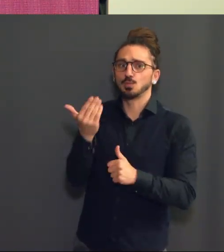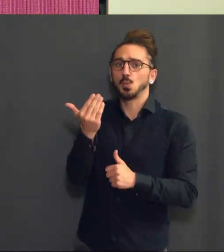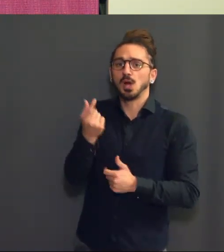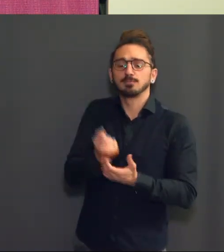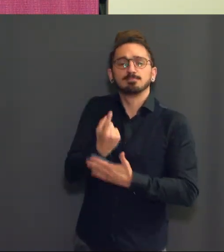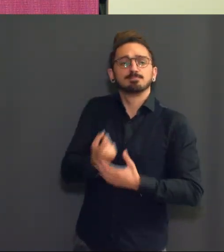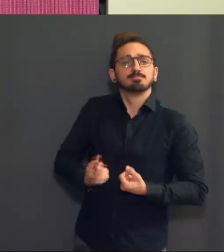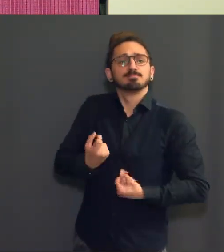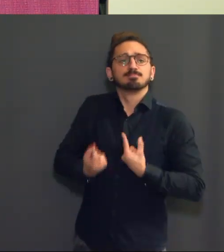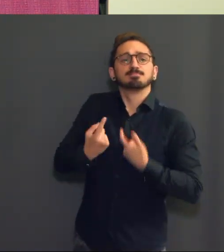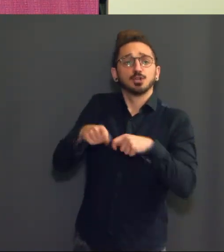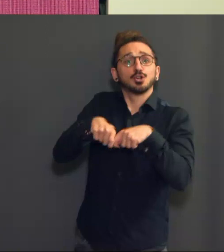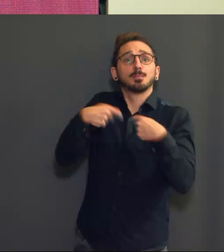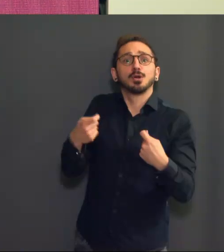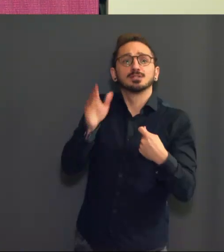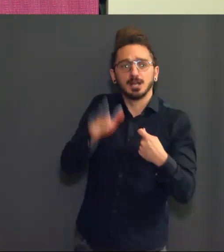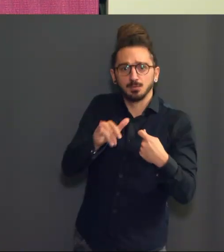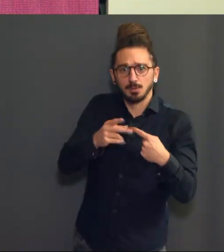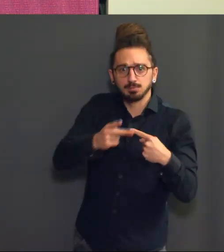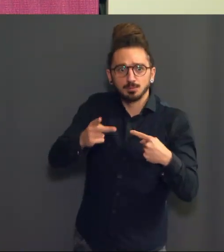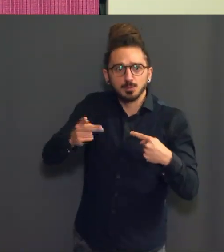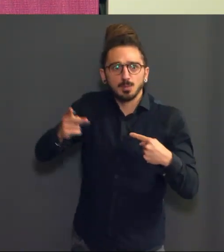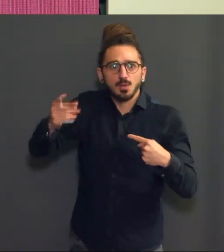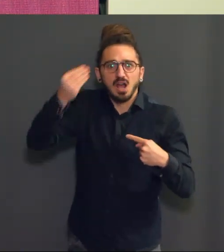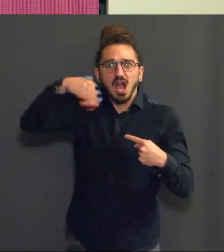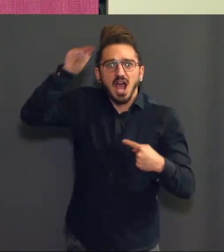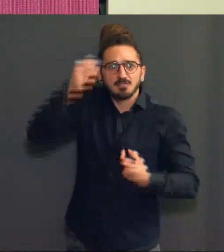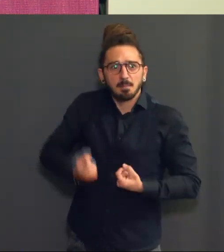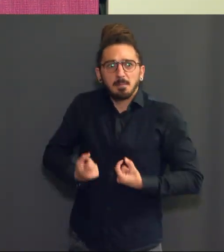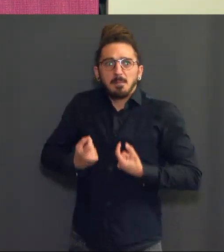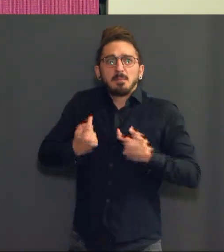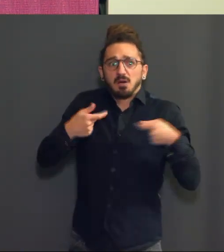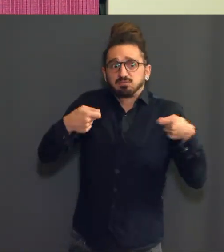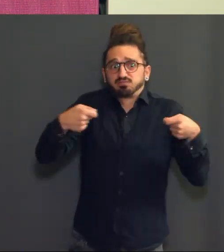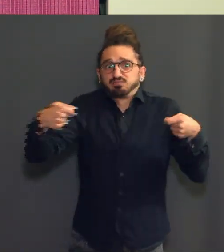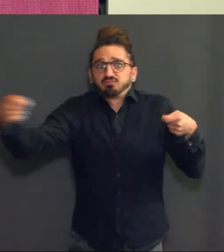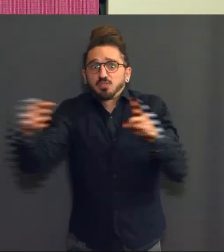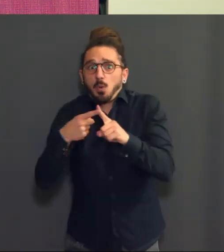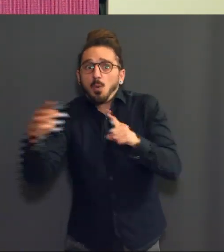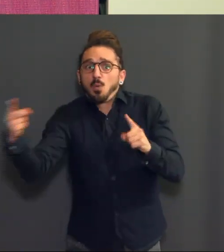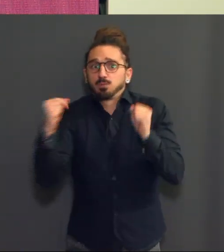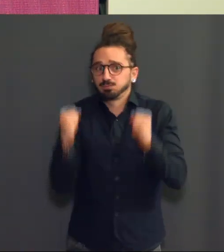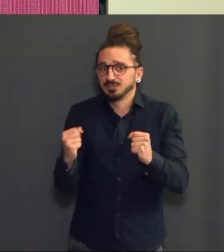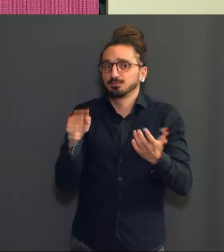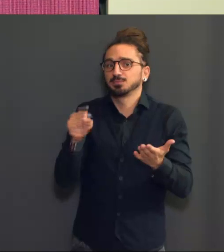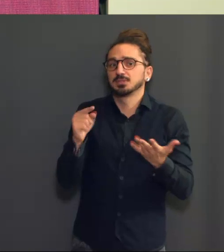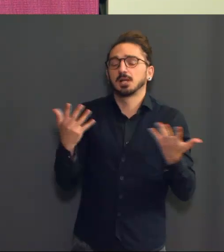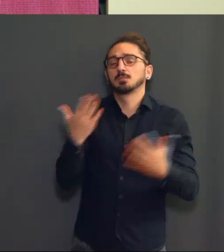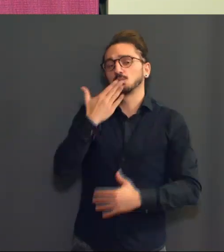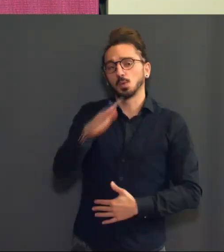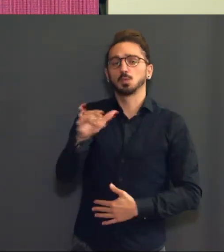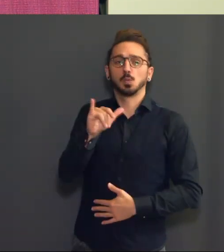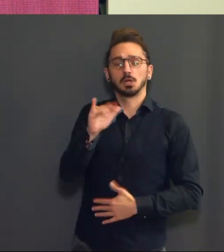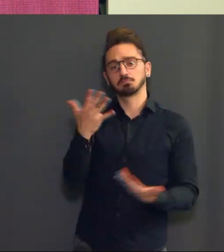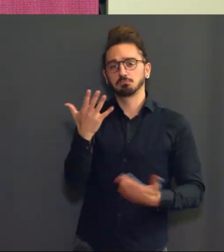c'est entre 2 et 3 semaines, je dirais idéalement 3 semaines, qui permet d'avoir une analyse adéquate de